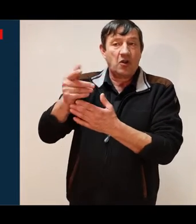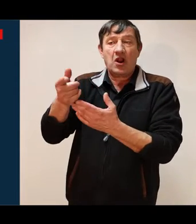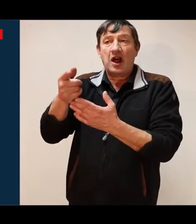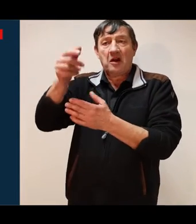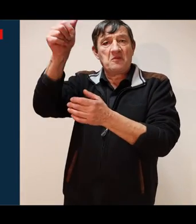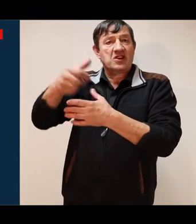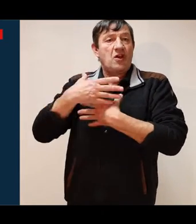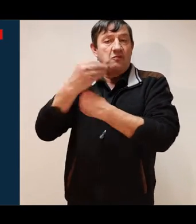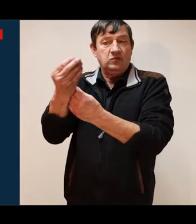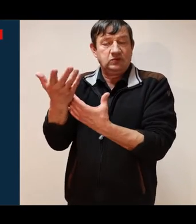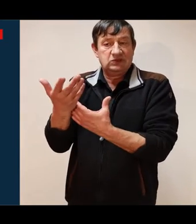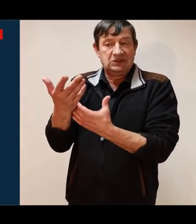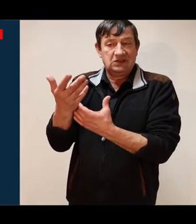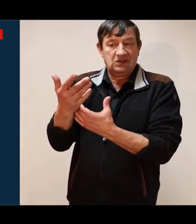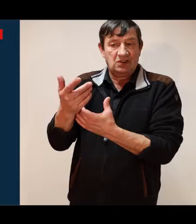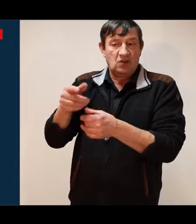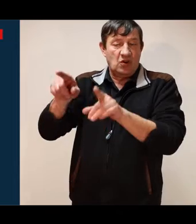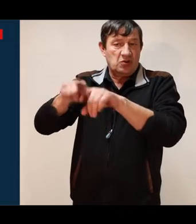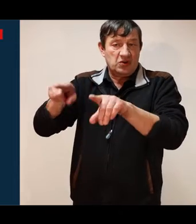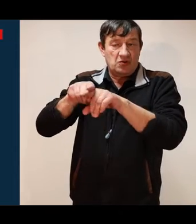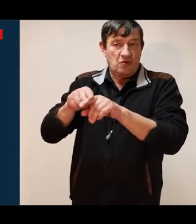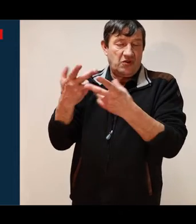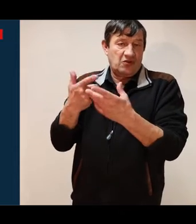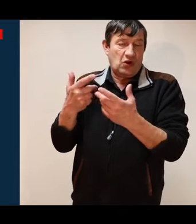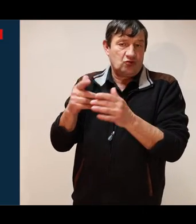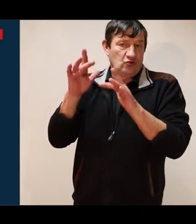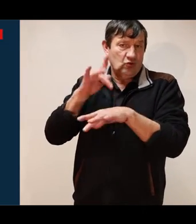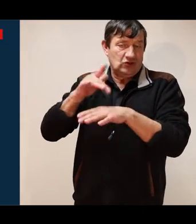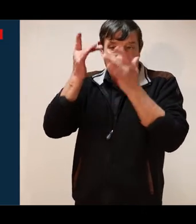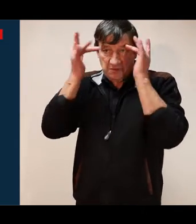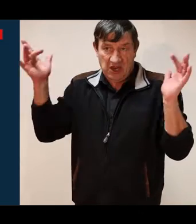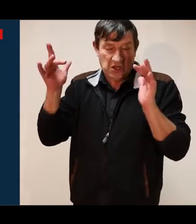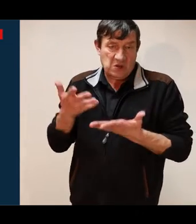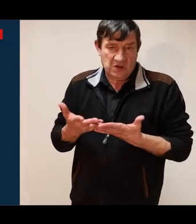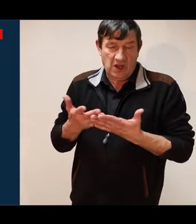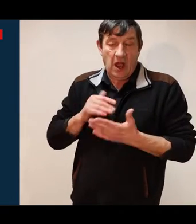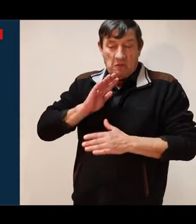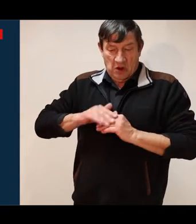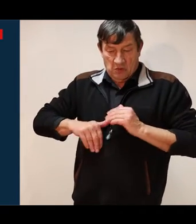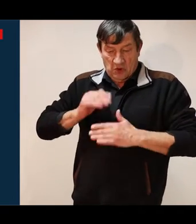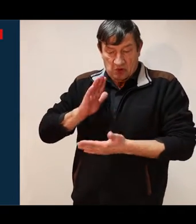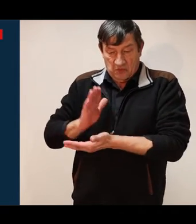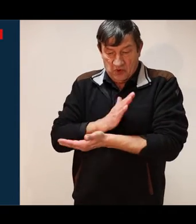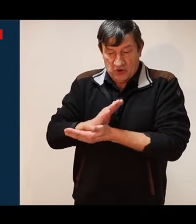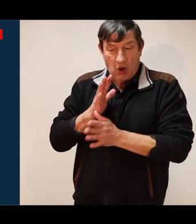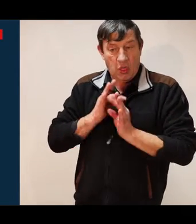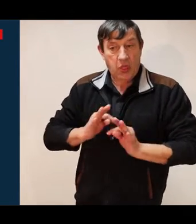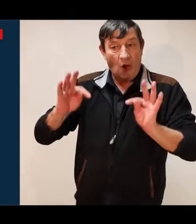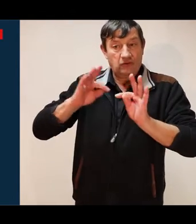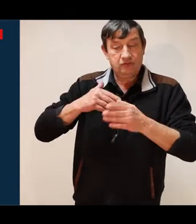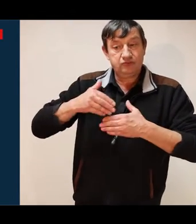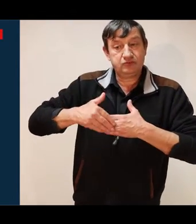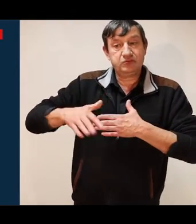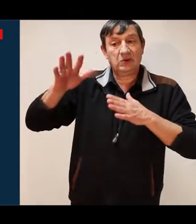par les recruteurs de façon récurrente exigent un certain nombre d'expériences et que, en mûrissant votre projet et en vous laissant du temps, vous avez le